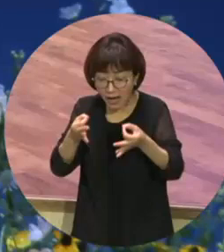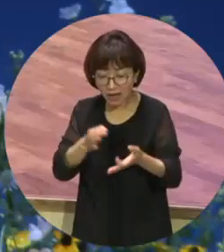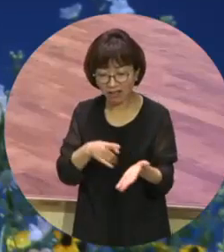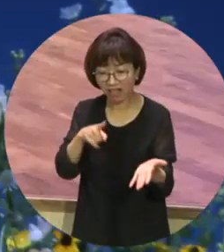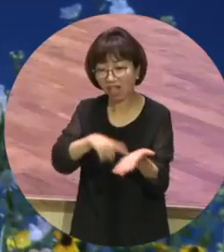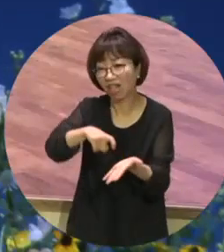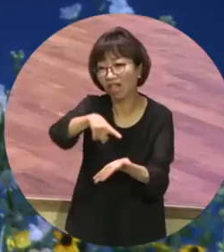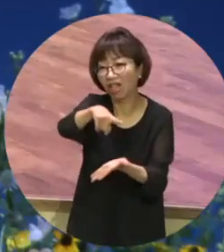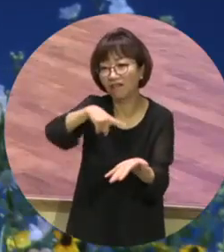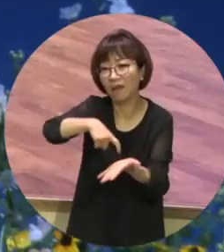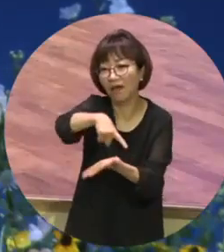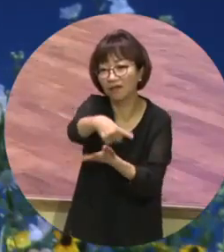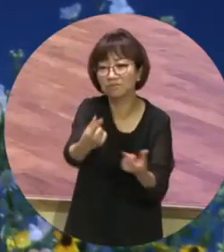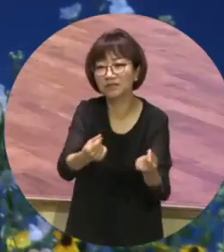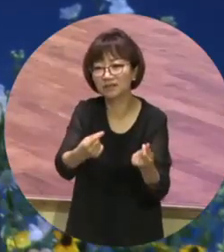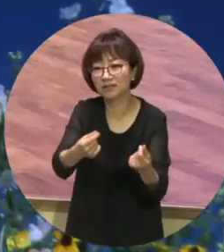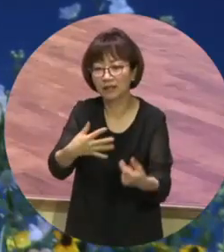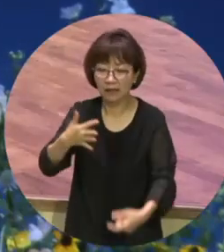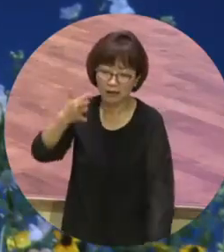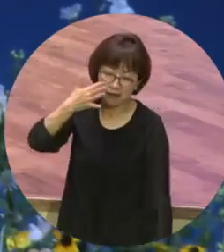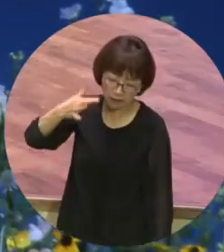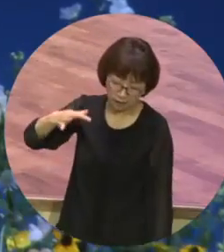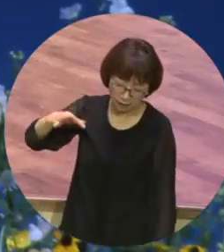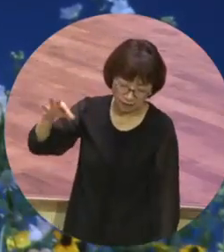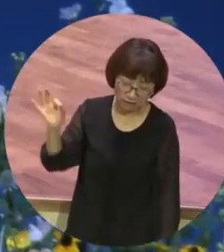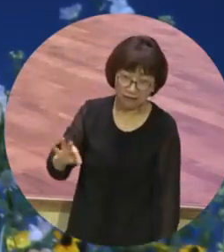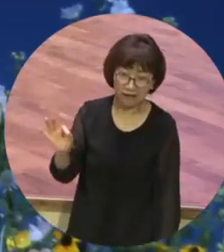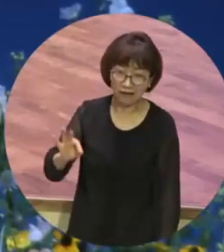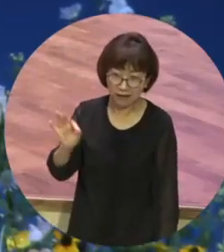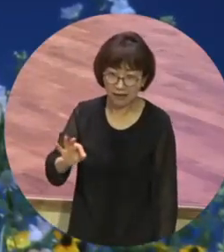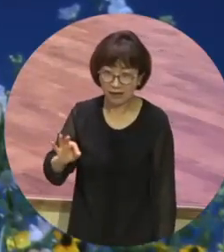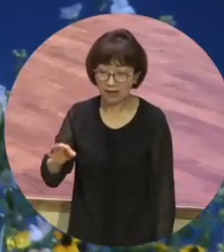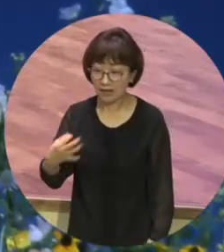거인들이 어마어마합니다. 철옹성입니다.